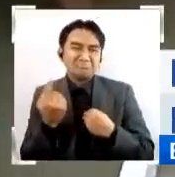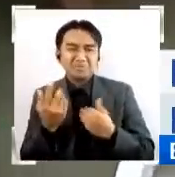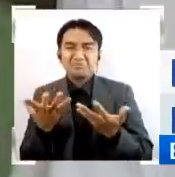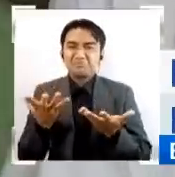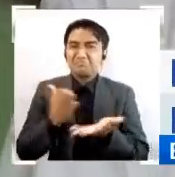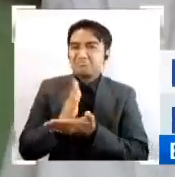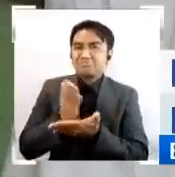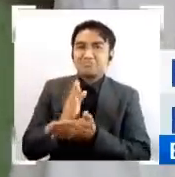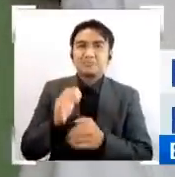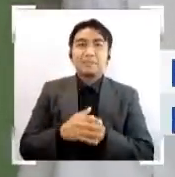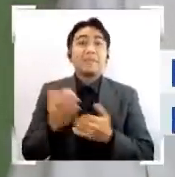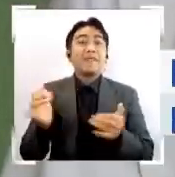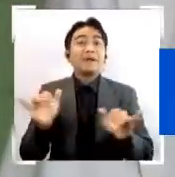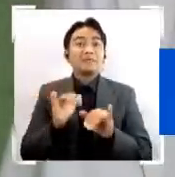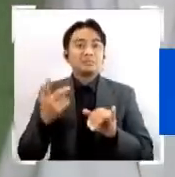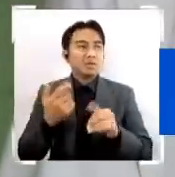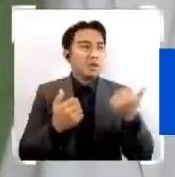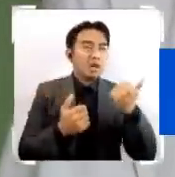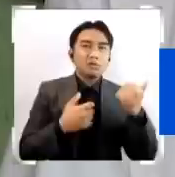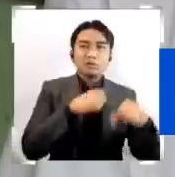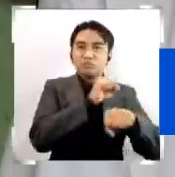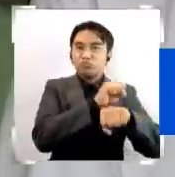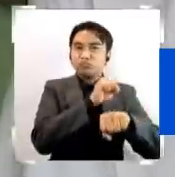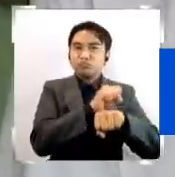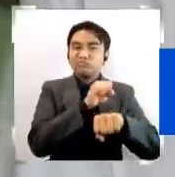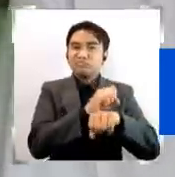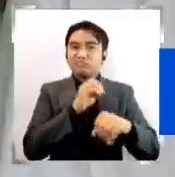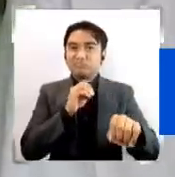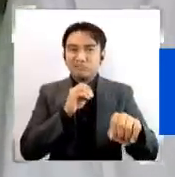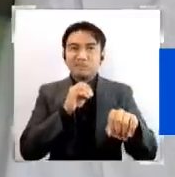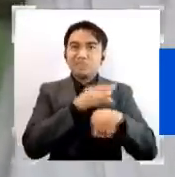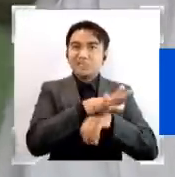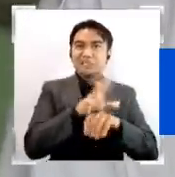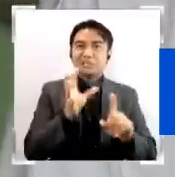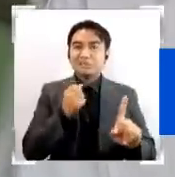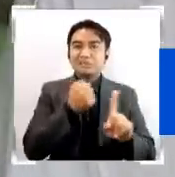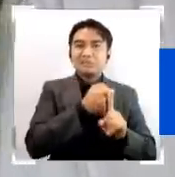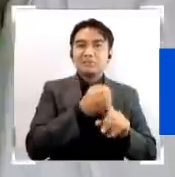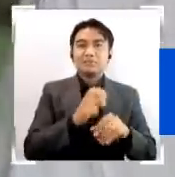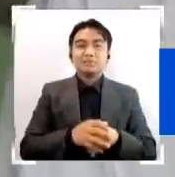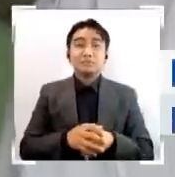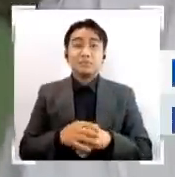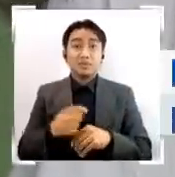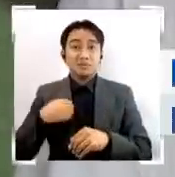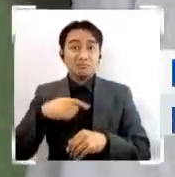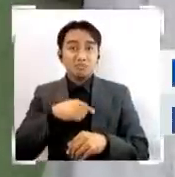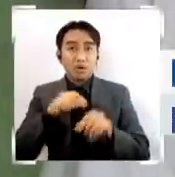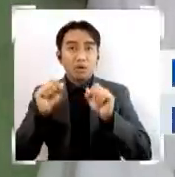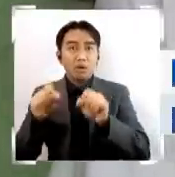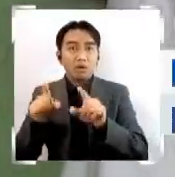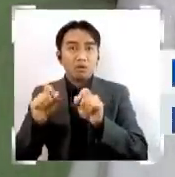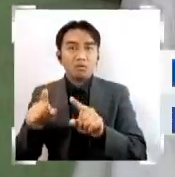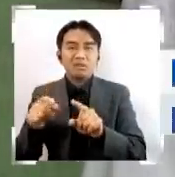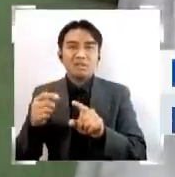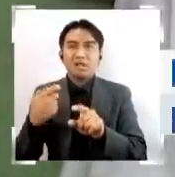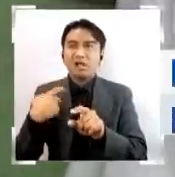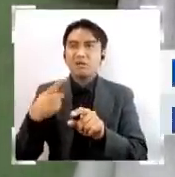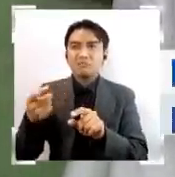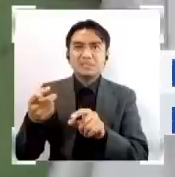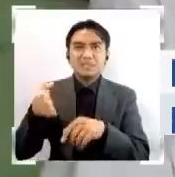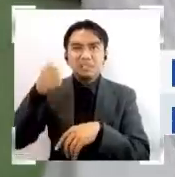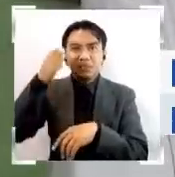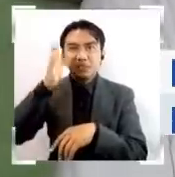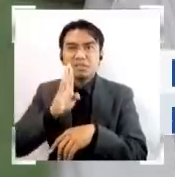ilan. Araw-araw po, binabaho po kami dito. Yung paninda po namin, kumbaga nalalaon na kasi hindi na